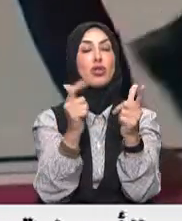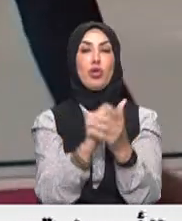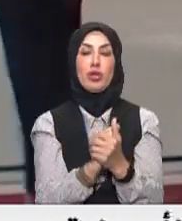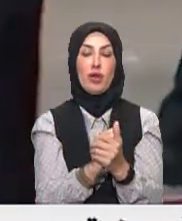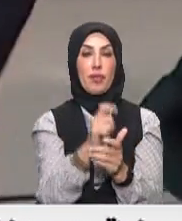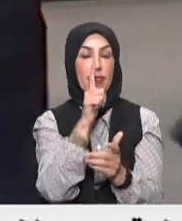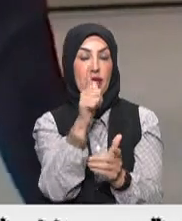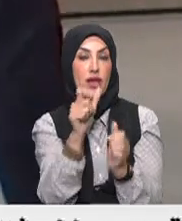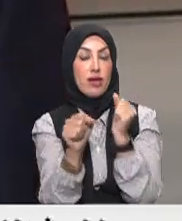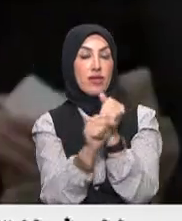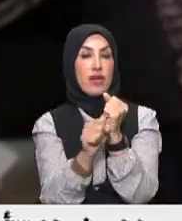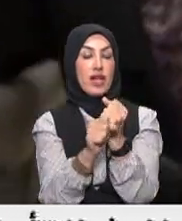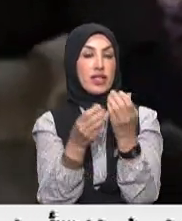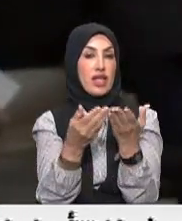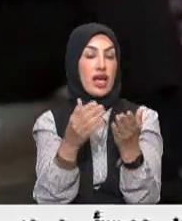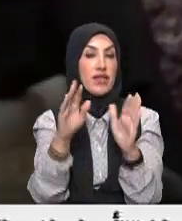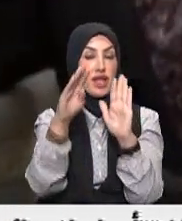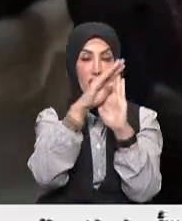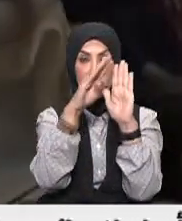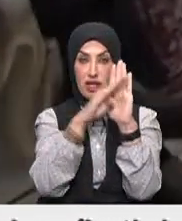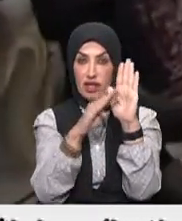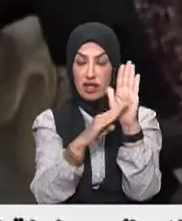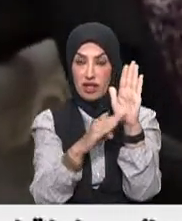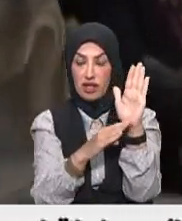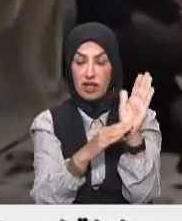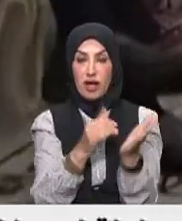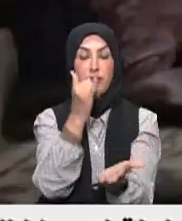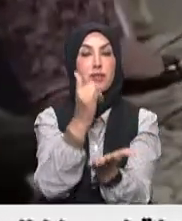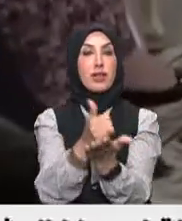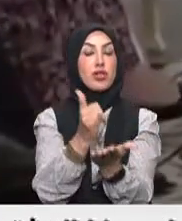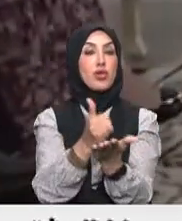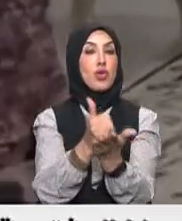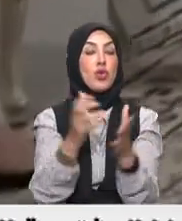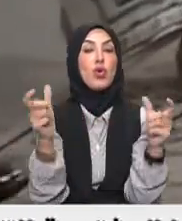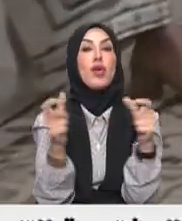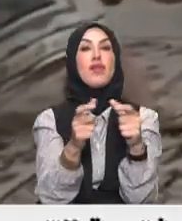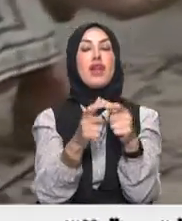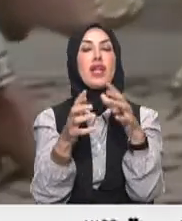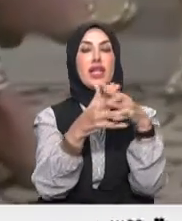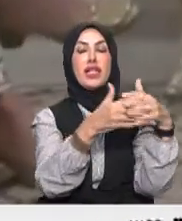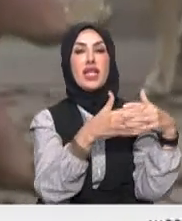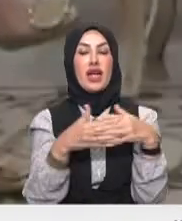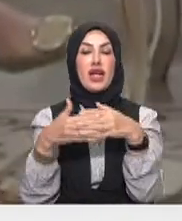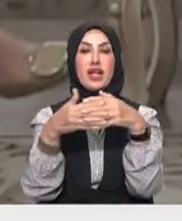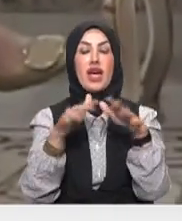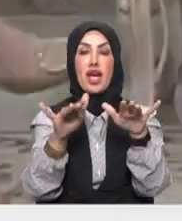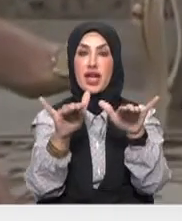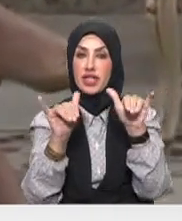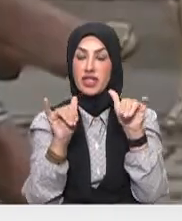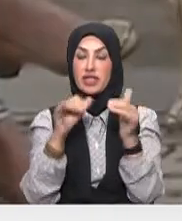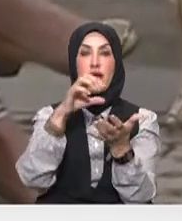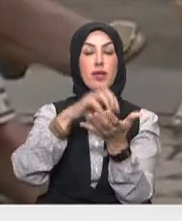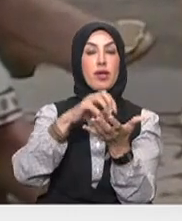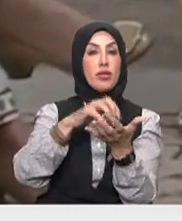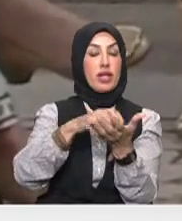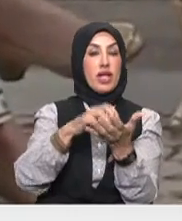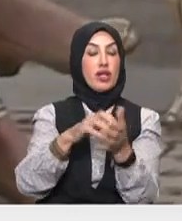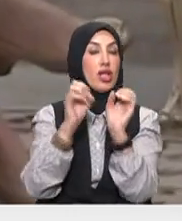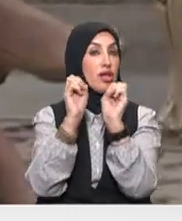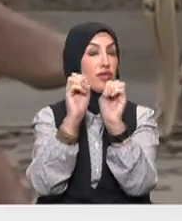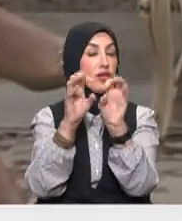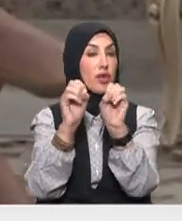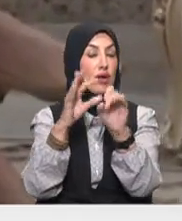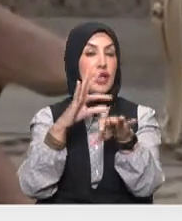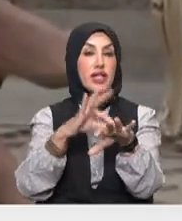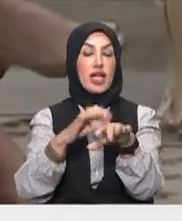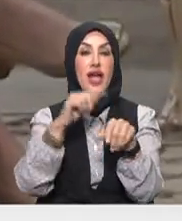الخطوط العريضه للصفقه يتحدث مسؤولون في الاداره الامريكيه عن انسحاب الاحتلال من المناطق ذات الكثافه السكانيه العاليه